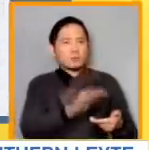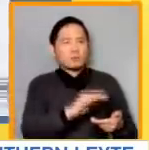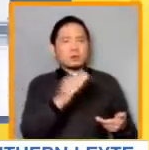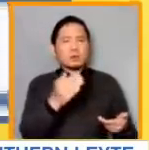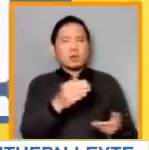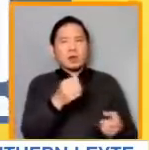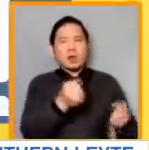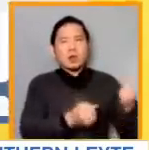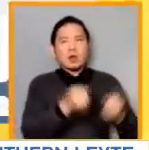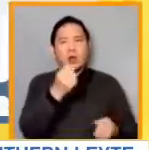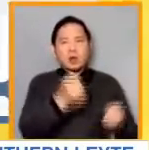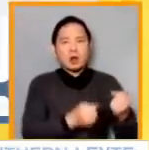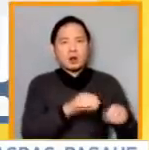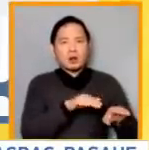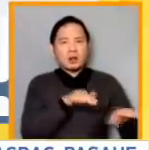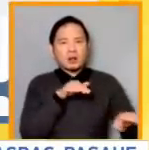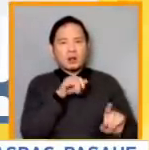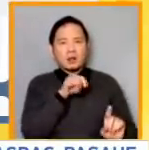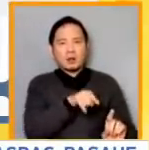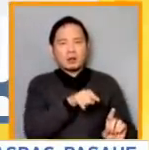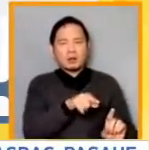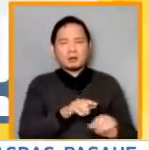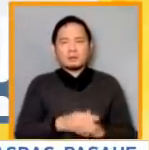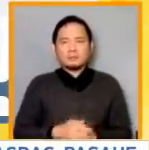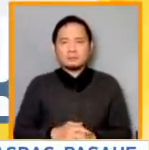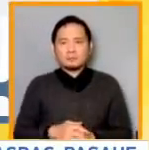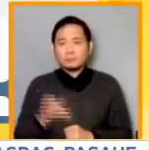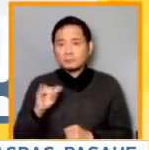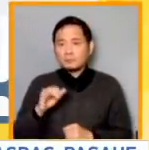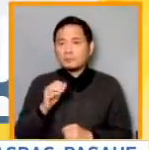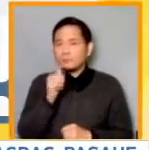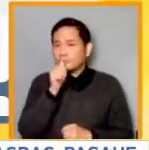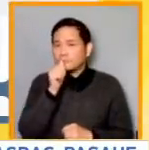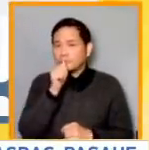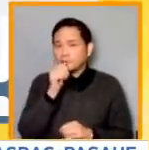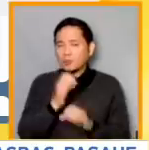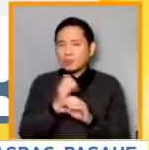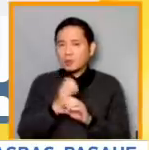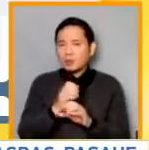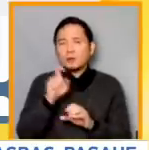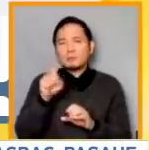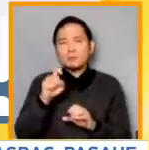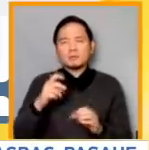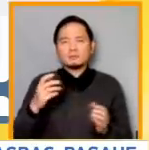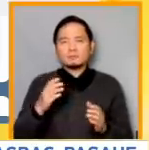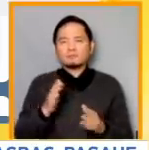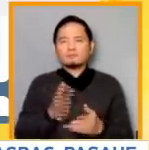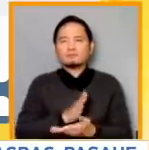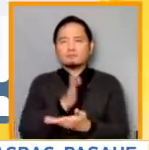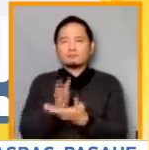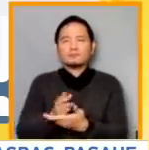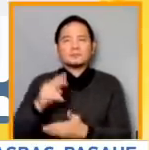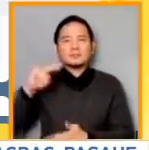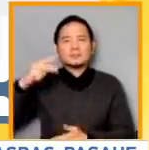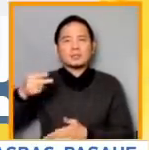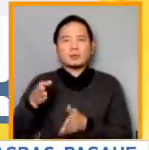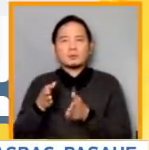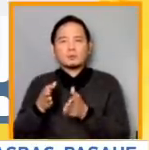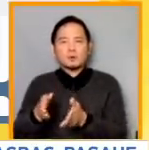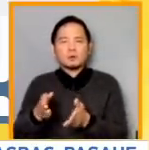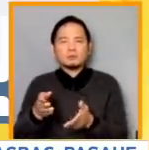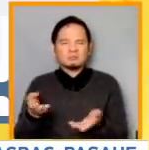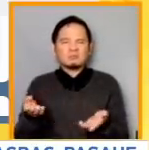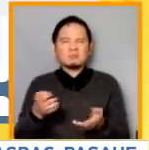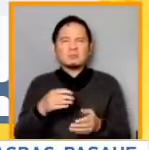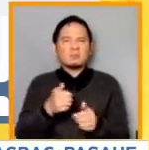Ace Abundo, i-divert na lang ang mga private cars sa secondary roads bukod sa EDSA. Mas paigtingin din daw ang pagkapatupad sa batas